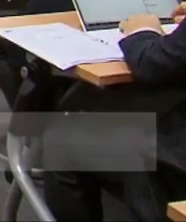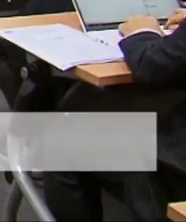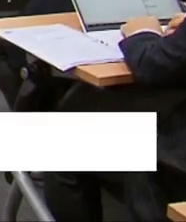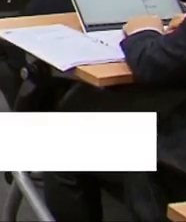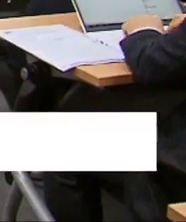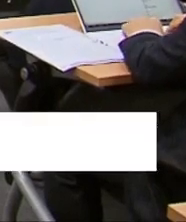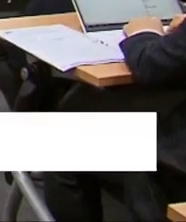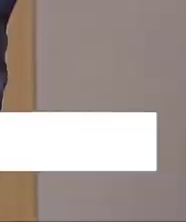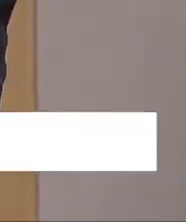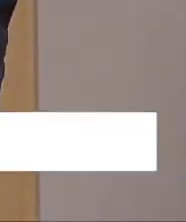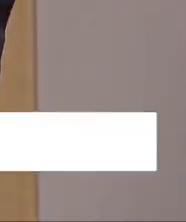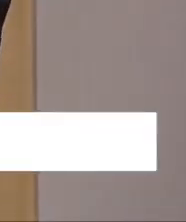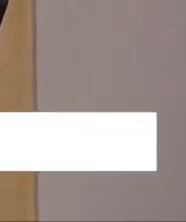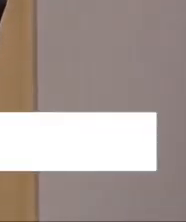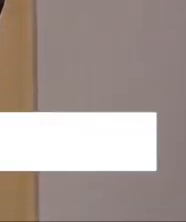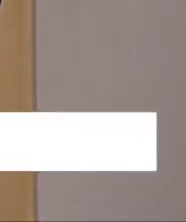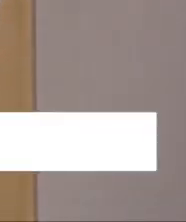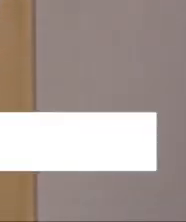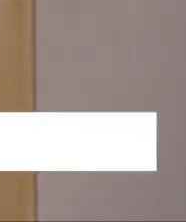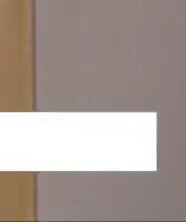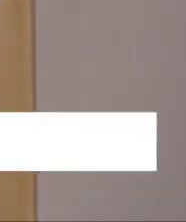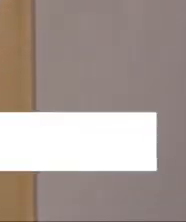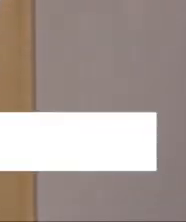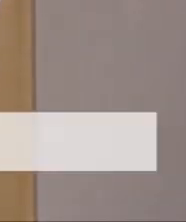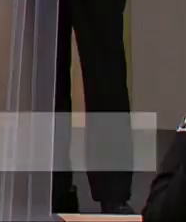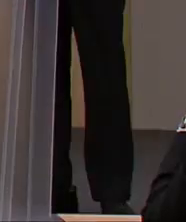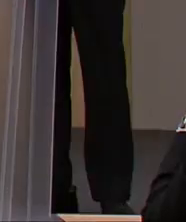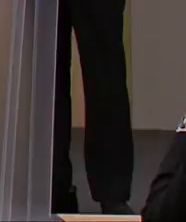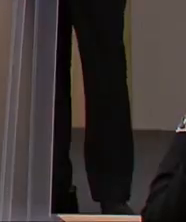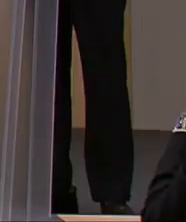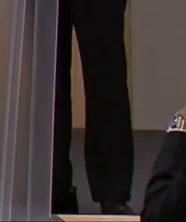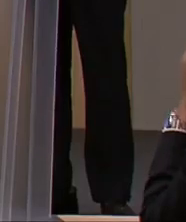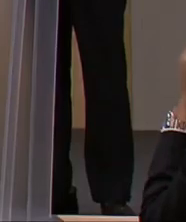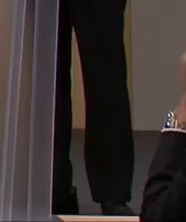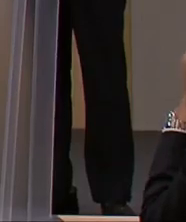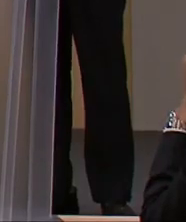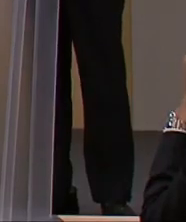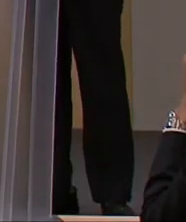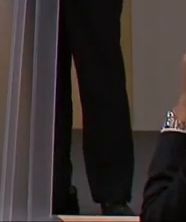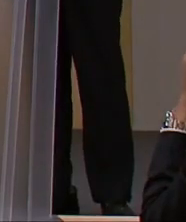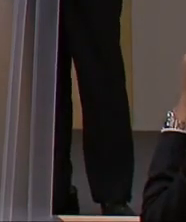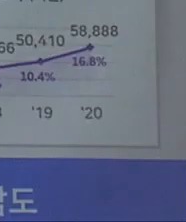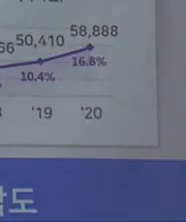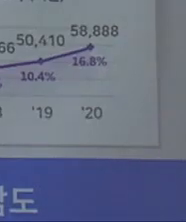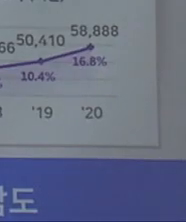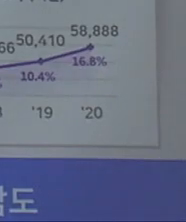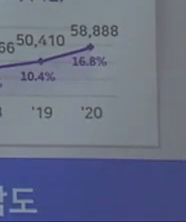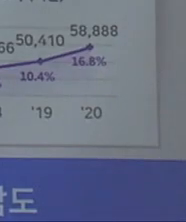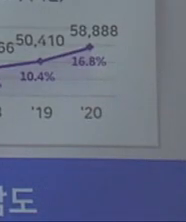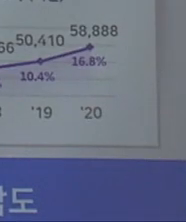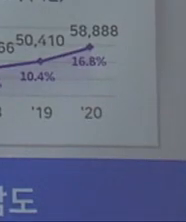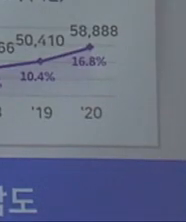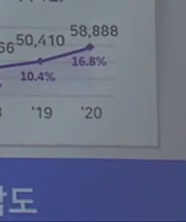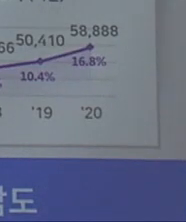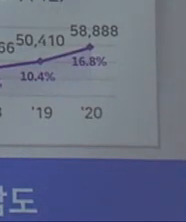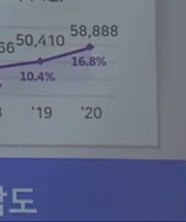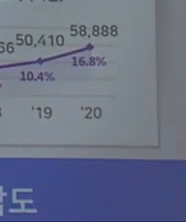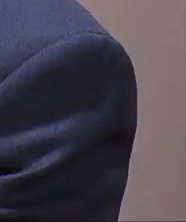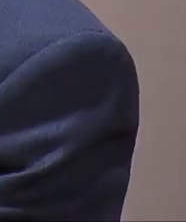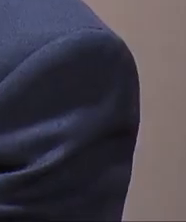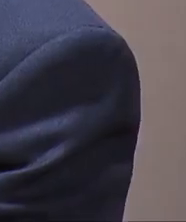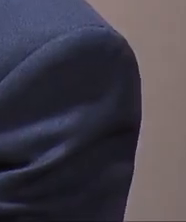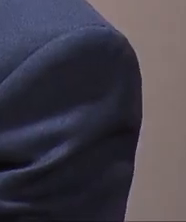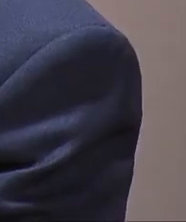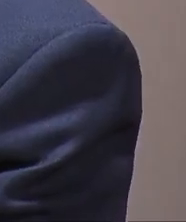우량 기업도 좋은 인재도 수도권으로 몰리며 지방 소멸 위기마저 나오는 시점에서 김경수 도지사가 꺼내든